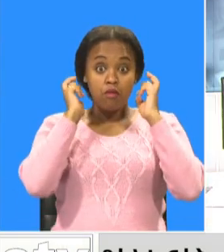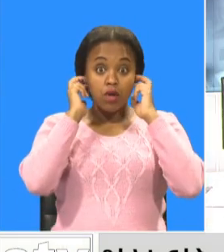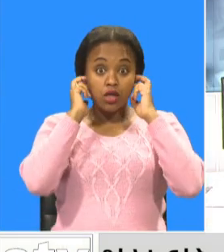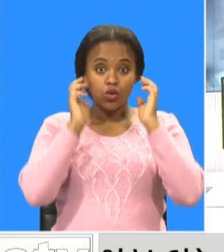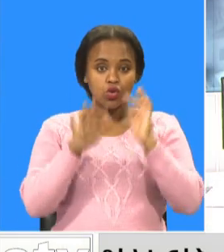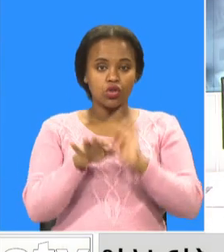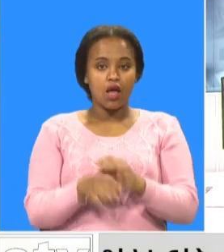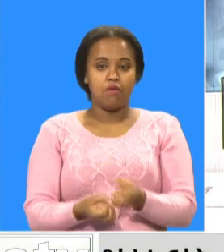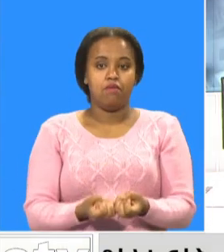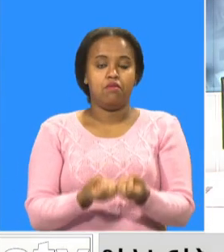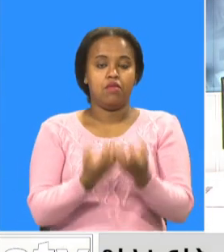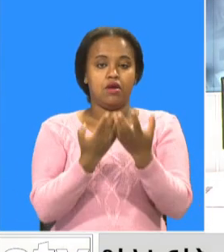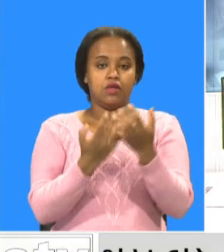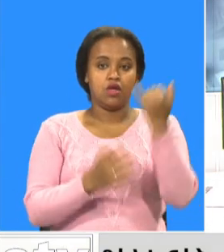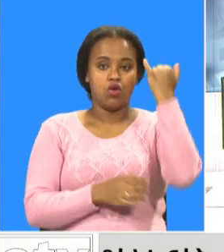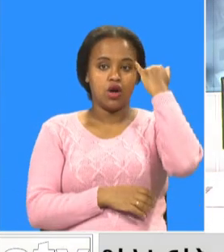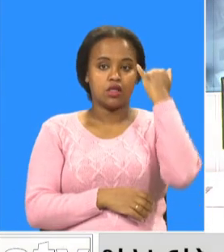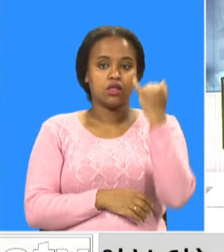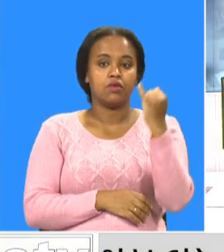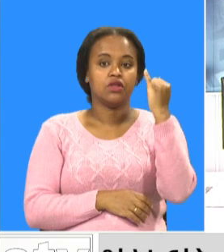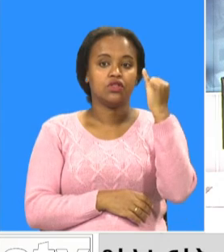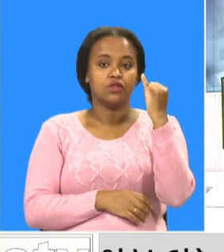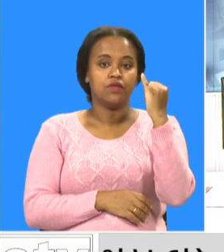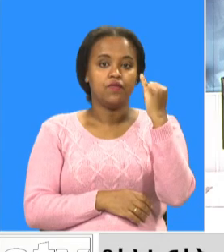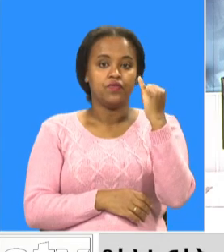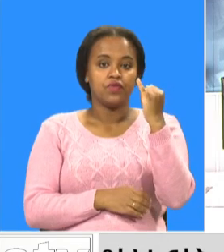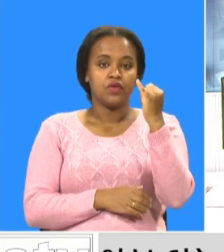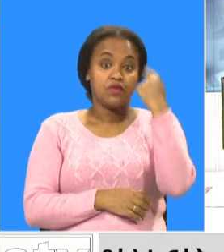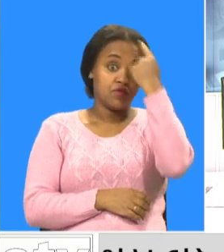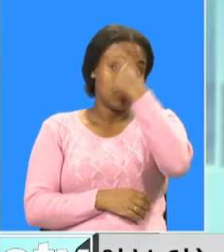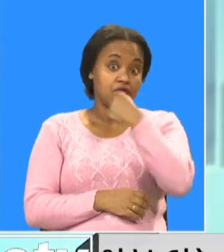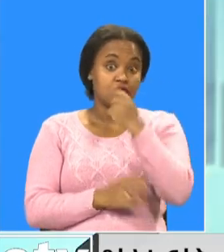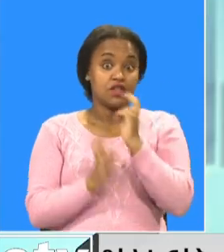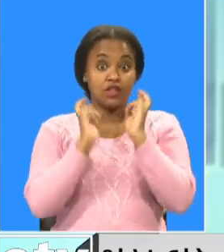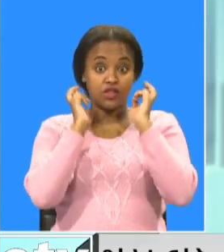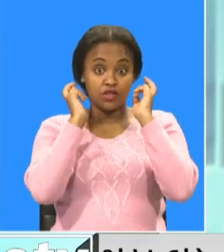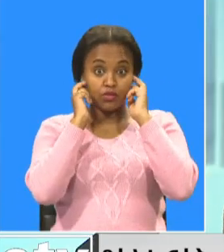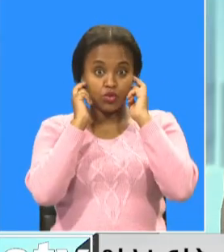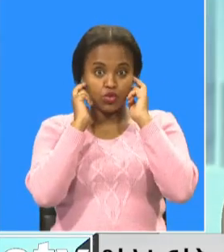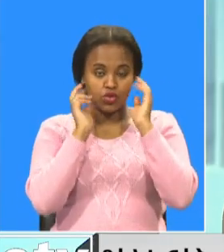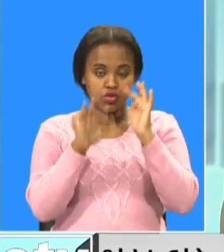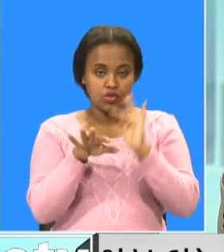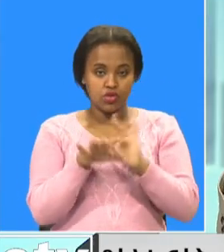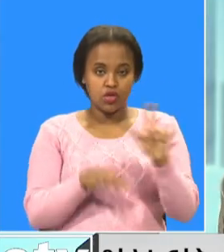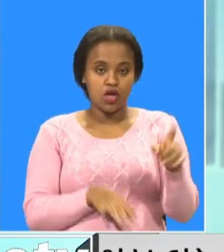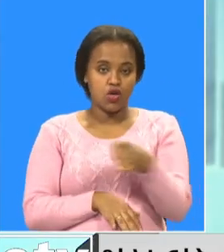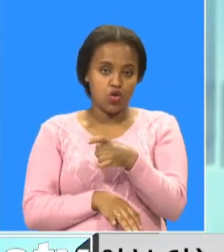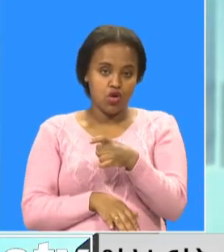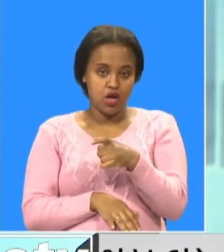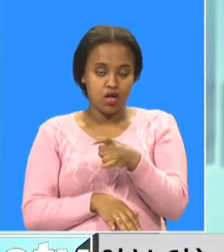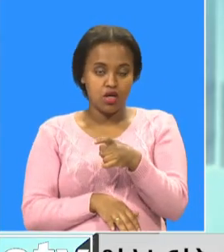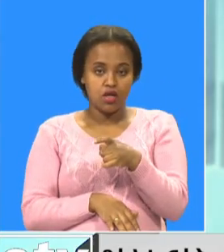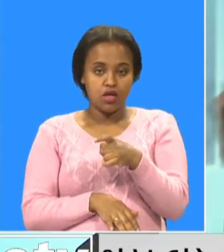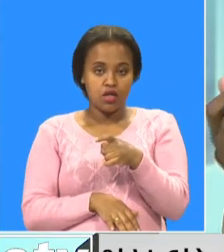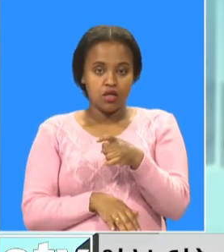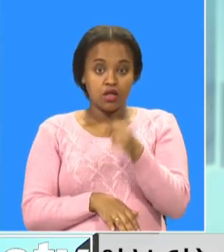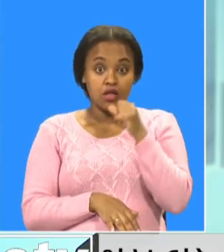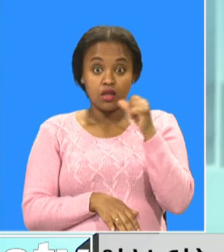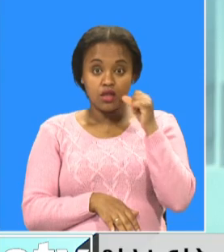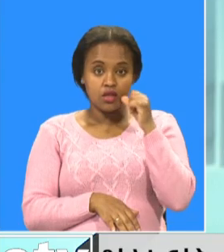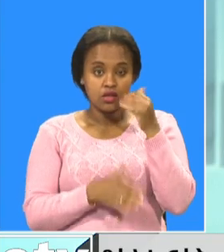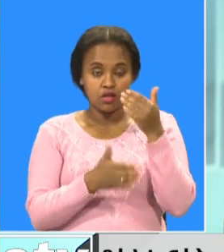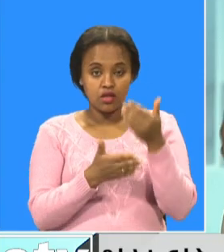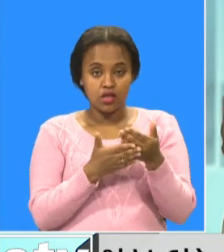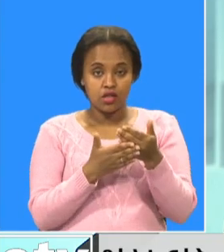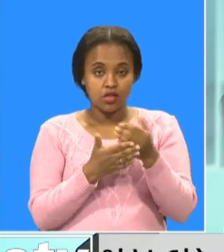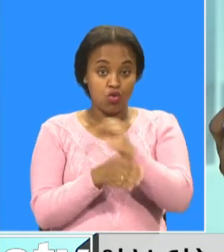ዛሬ አብዛኛውም ሐሳባችን የፊት ጭንብሎች ወይም ማስኮች ላይ ይሆናል። እንግዲህ ትላንትና እስካለው ድረስ የኮቪድ ወረርሽኝን